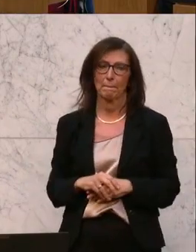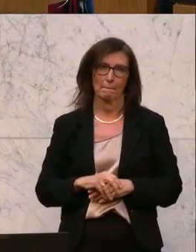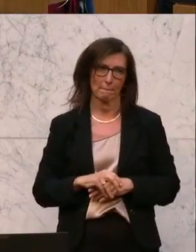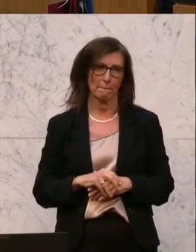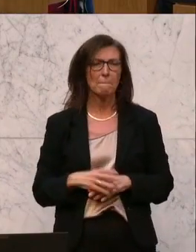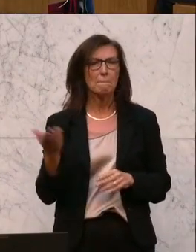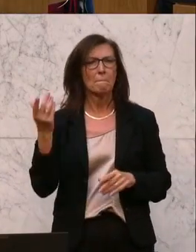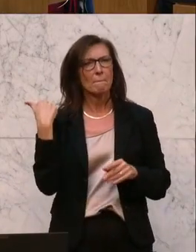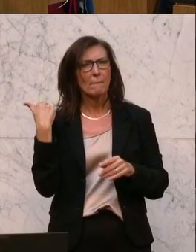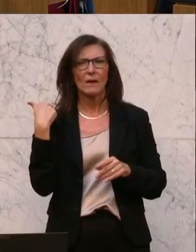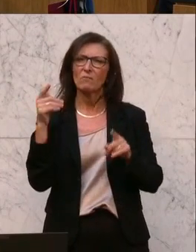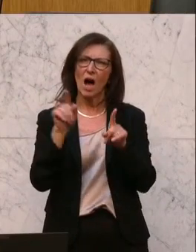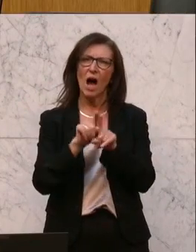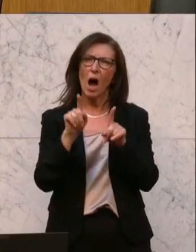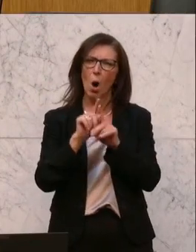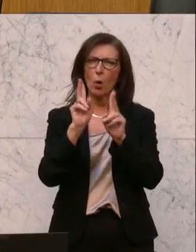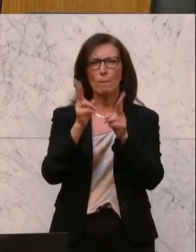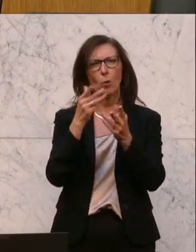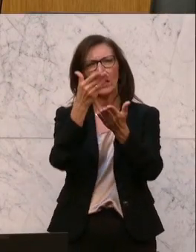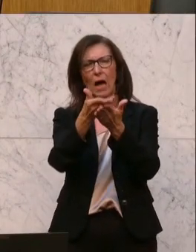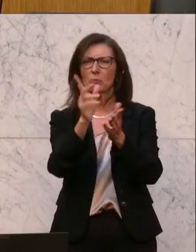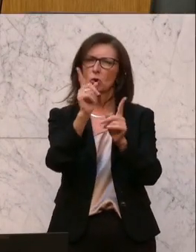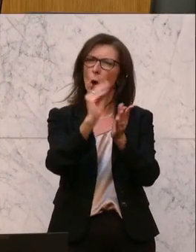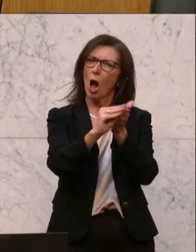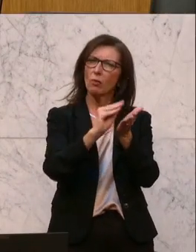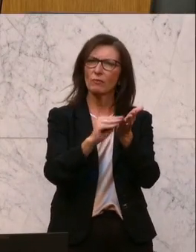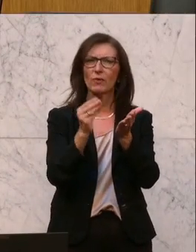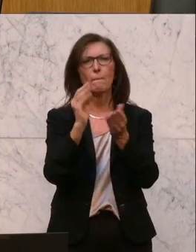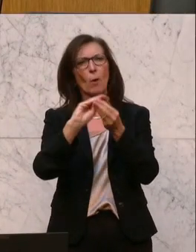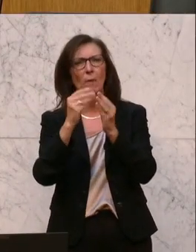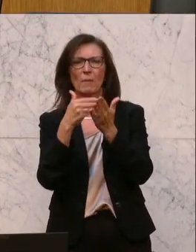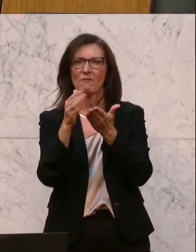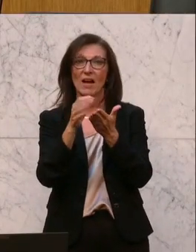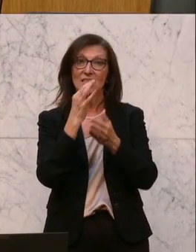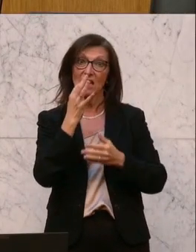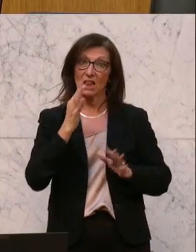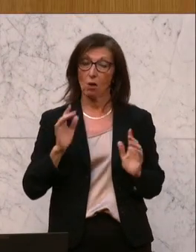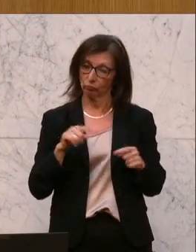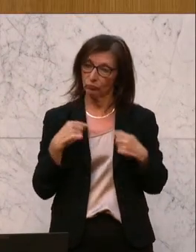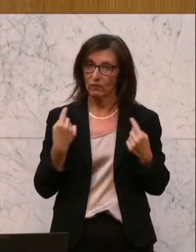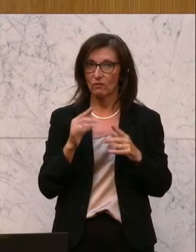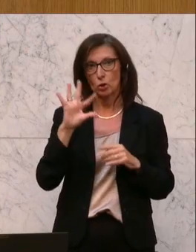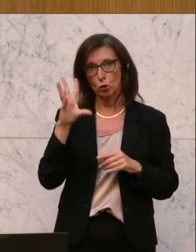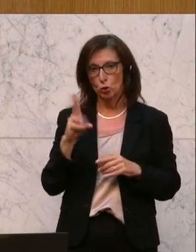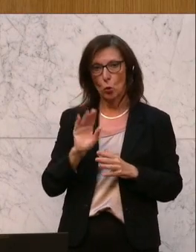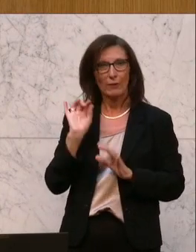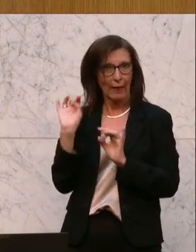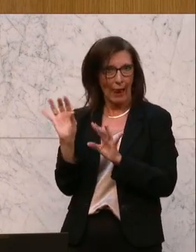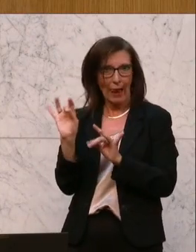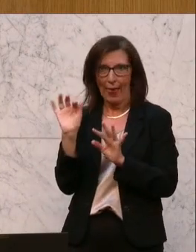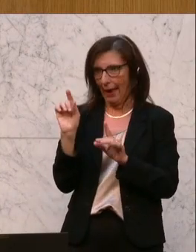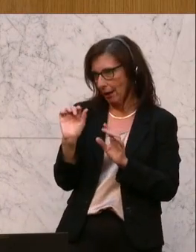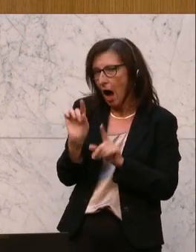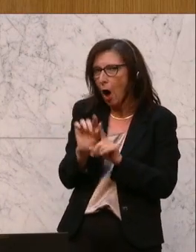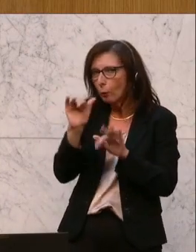es gab dann auch die Möglichkeit sozusagen auszufüllen, was denn das Problem ist. Und wir haben Ihnen das schön, wie das ja Ihre Lehrer auch machen müssen